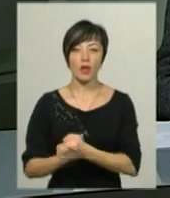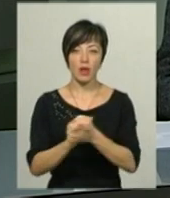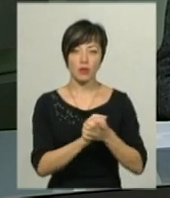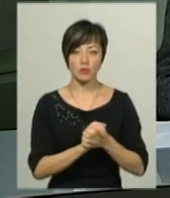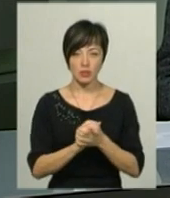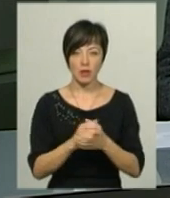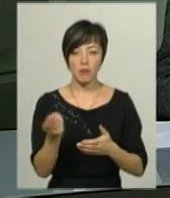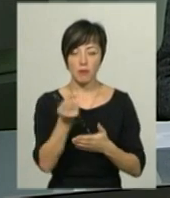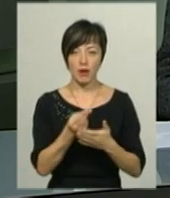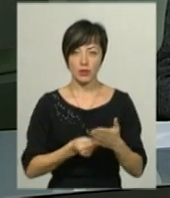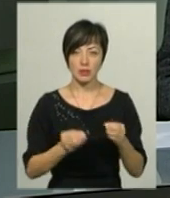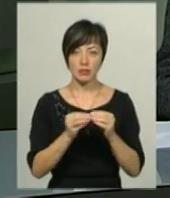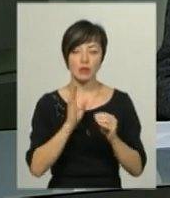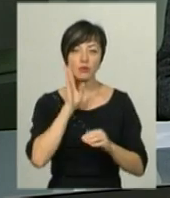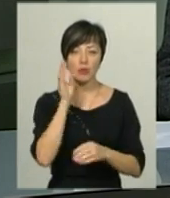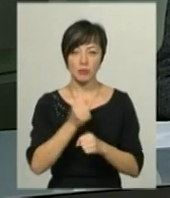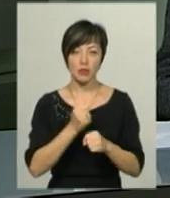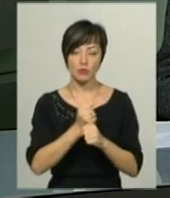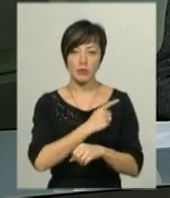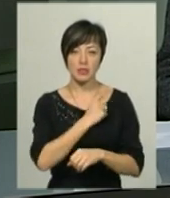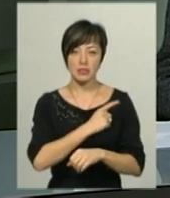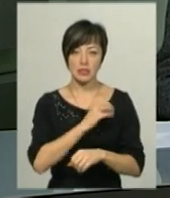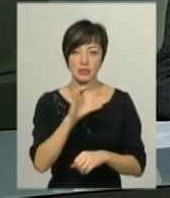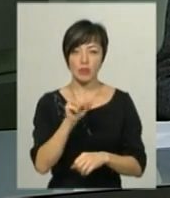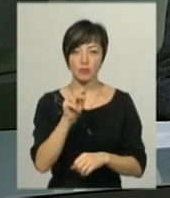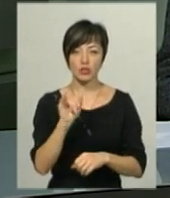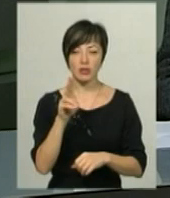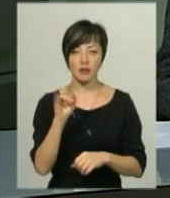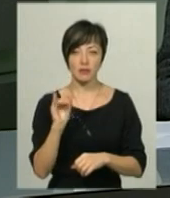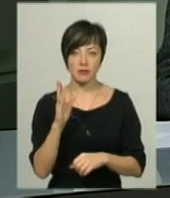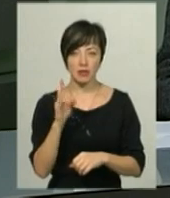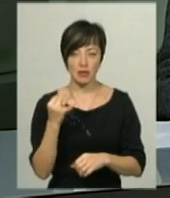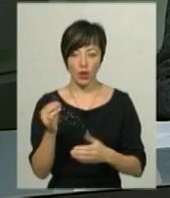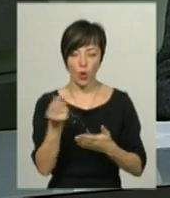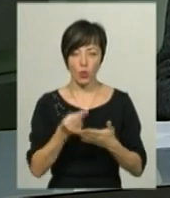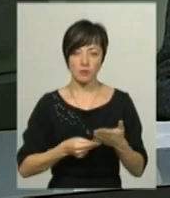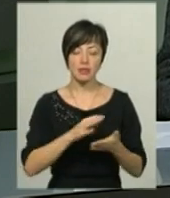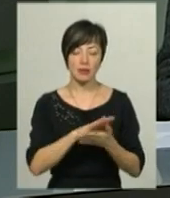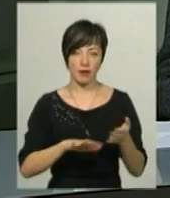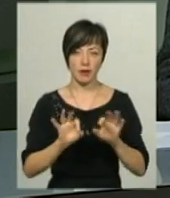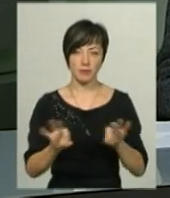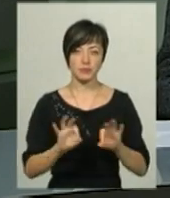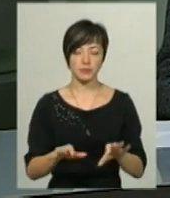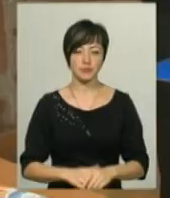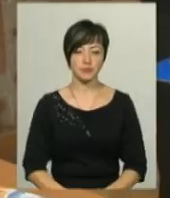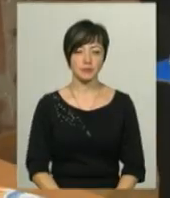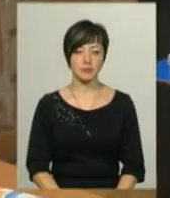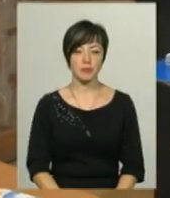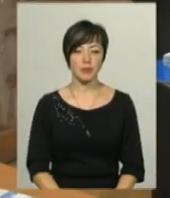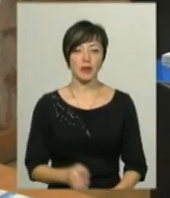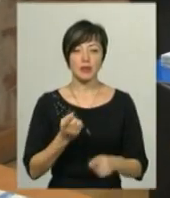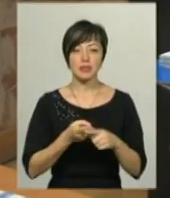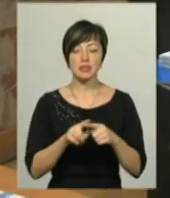Над малюнком книги з 10-ї ранку працюють майстри самчиківського розпису. Подробиці далі у сюжеті. Це